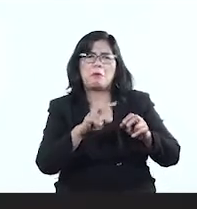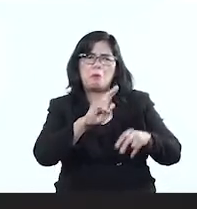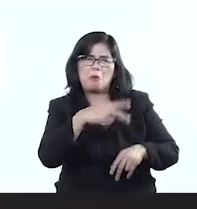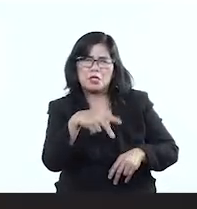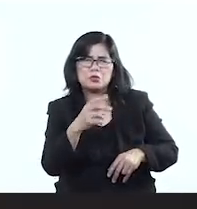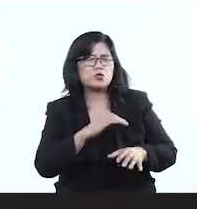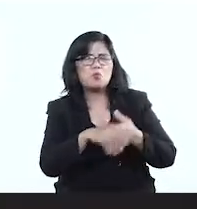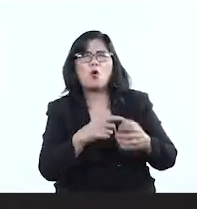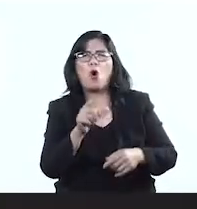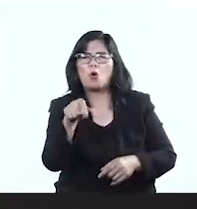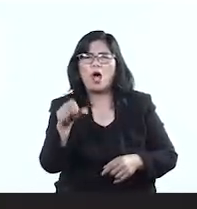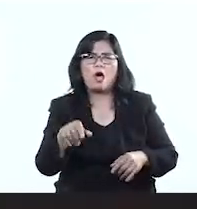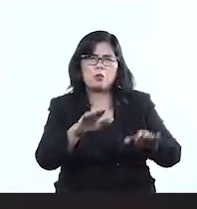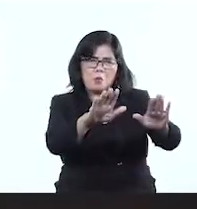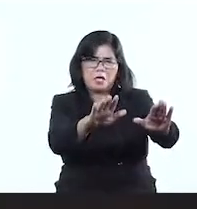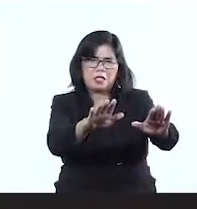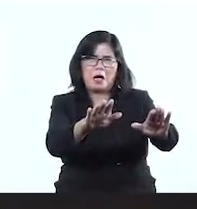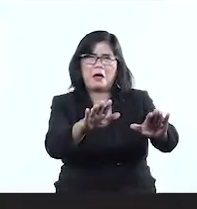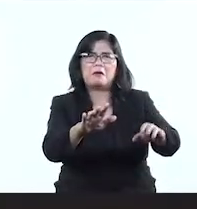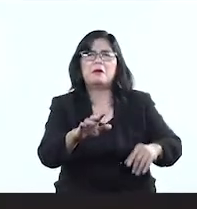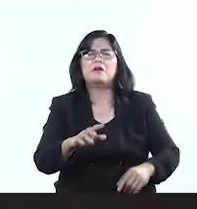semua orang mau tumpangi tangan semua orang kaya kita udah yang paling